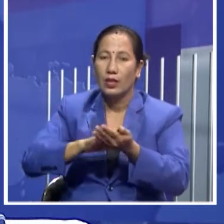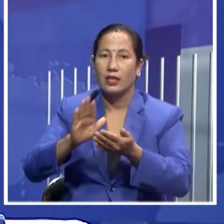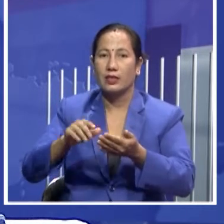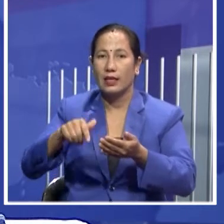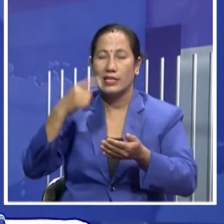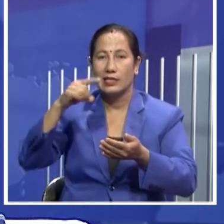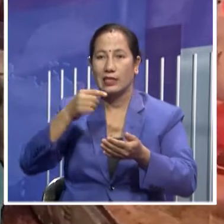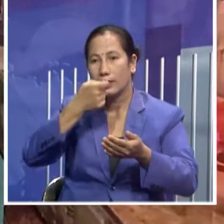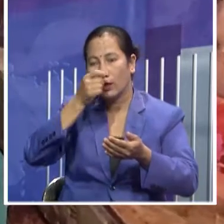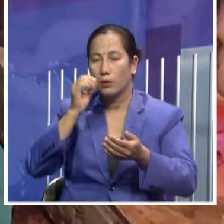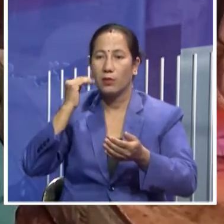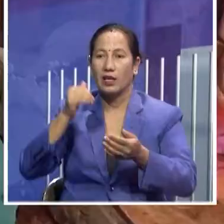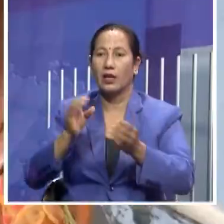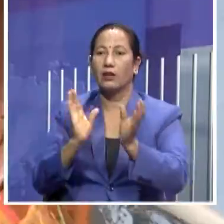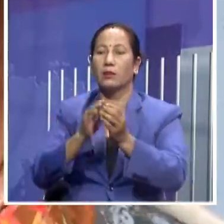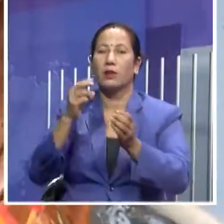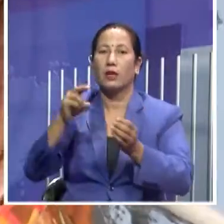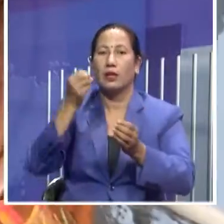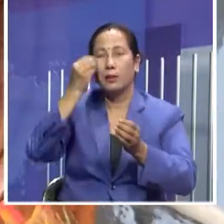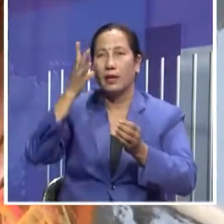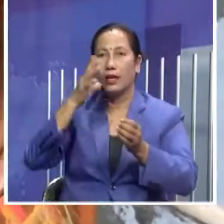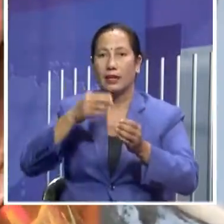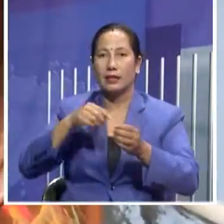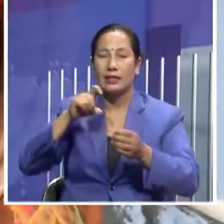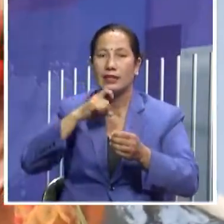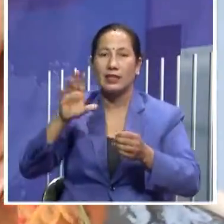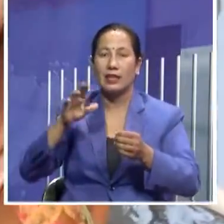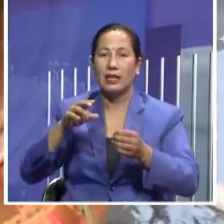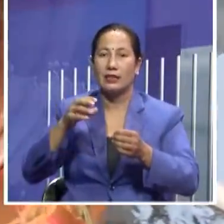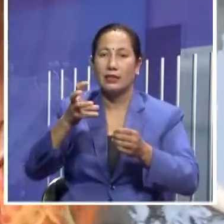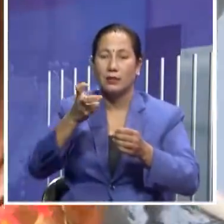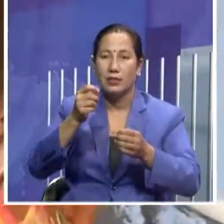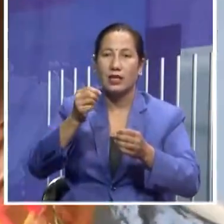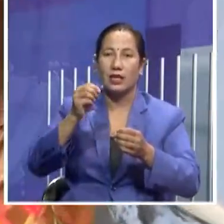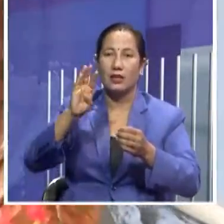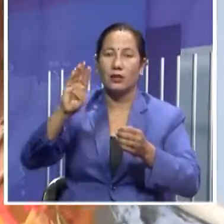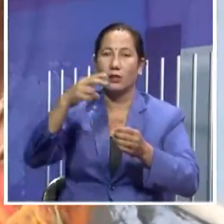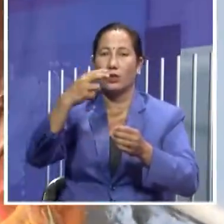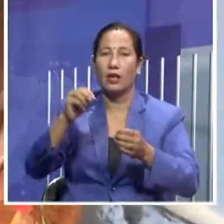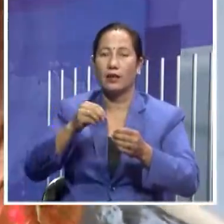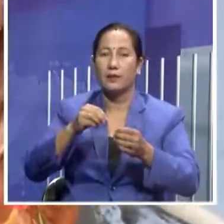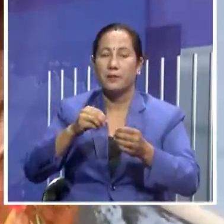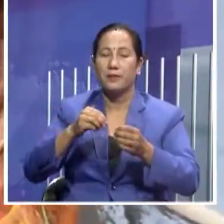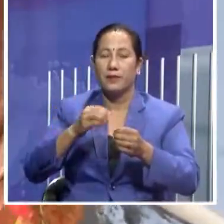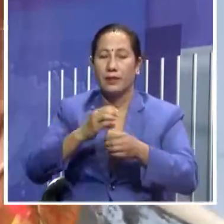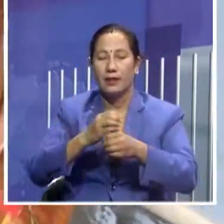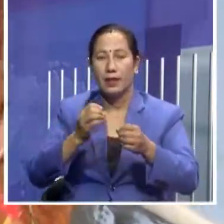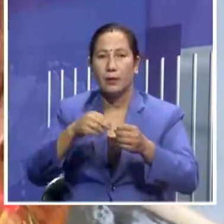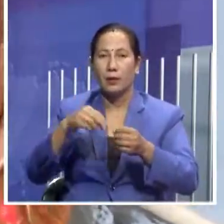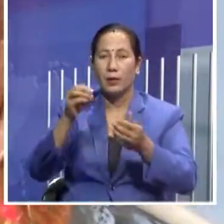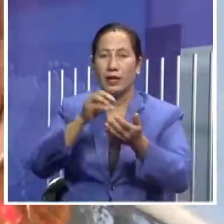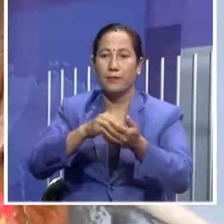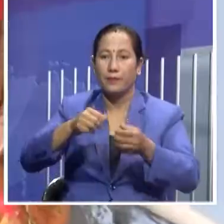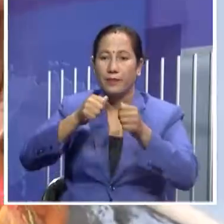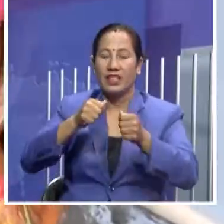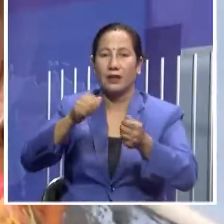यस दिन गाउँमा महिलाहरू जम्मा भएर बिहानै मङ्गल गाएर भिजाएका बिरुडालाई तामाको भाँडामा राखेर धारामा